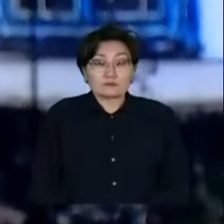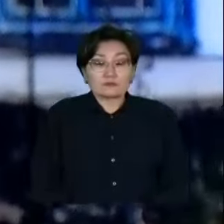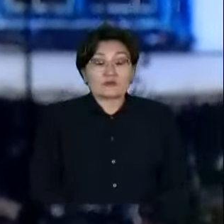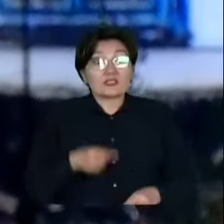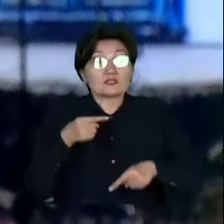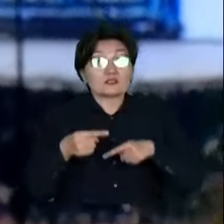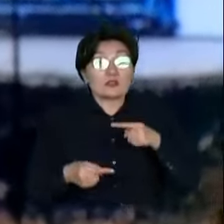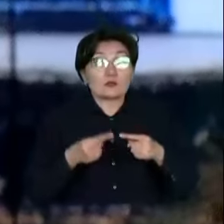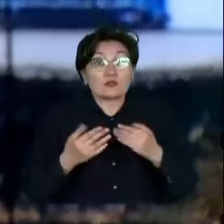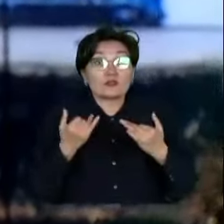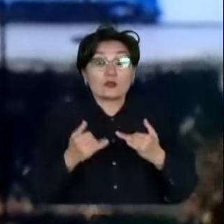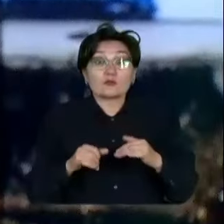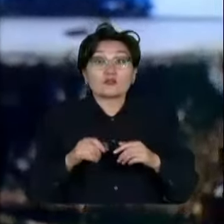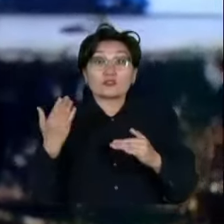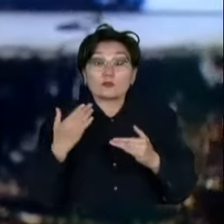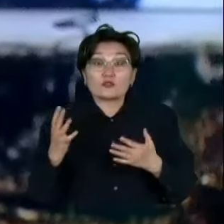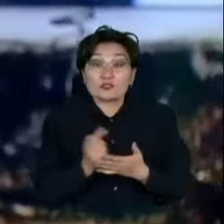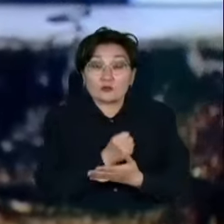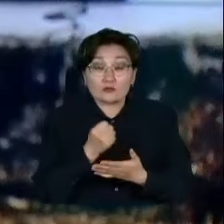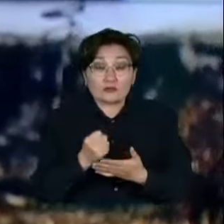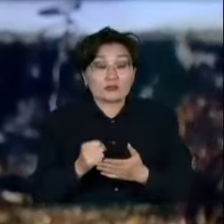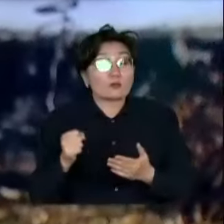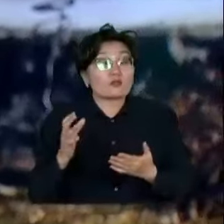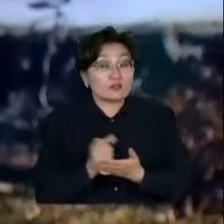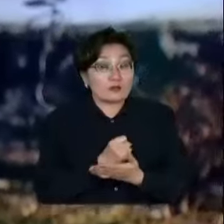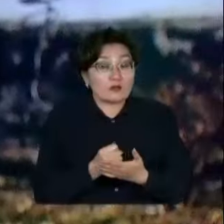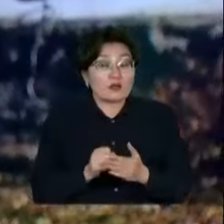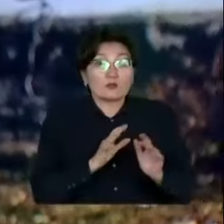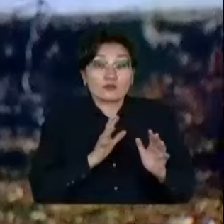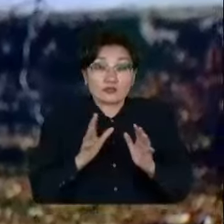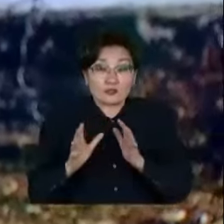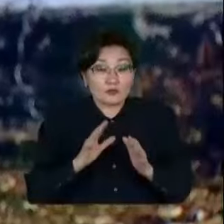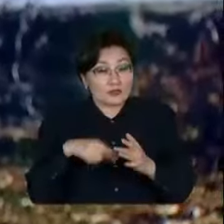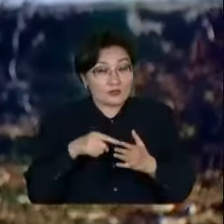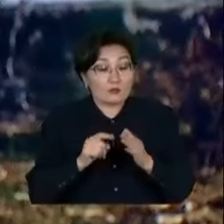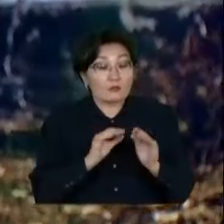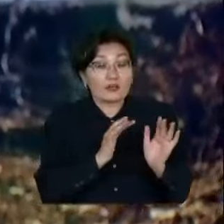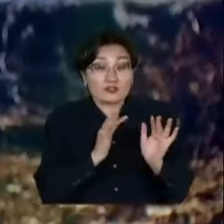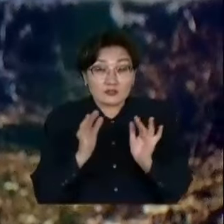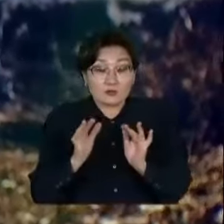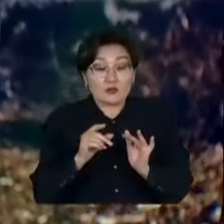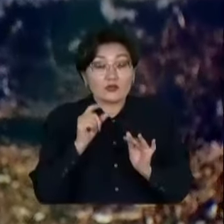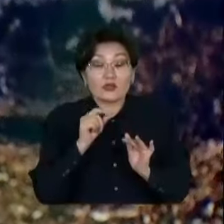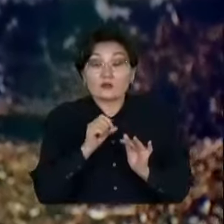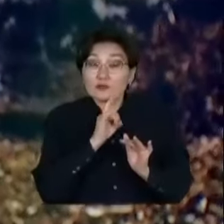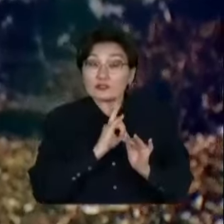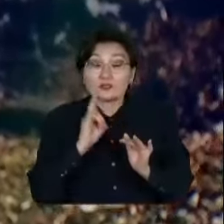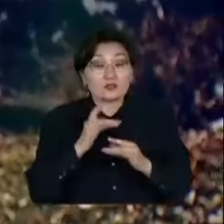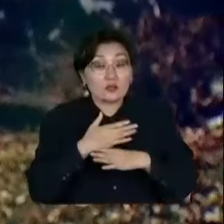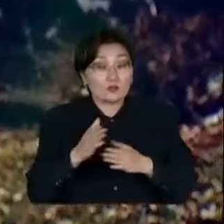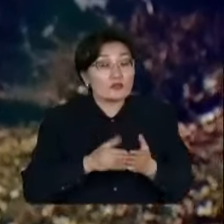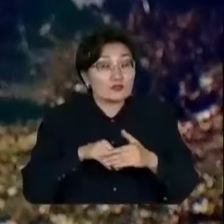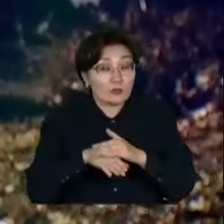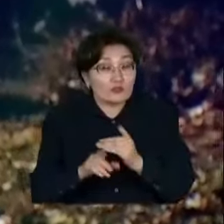А вот следующая героиня нашего сюжета добилась значительных успехов, ухаживая за городским парком. Валентина Заворотько после выхода